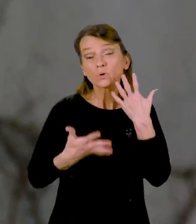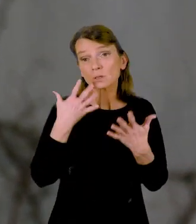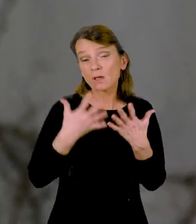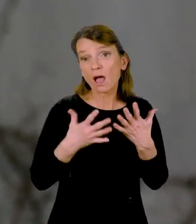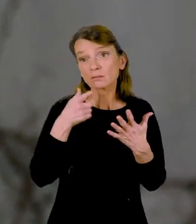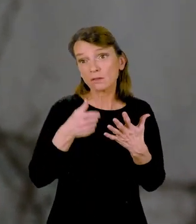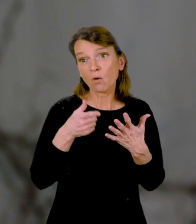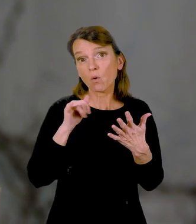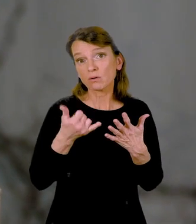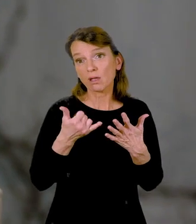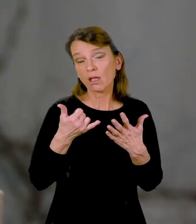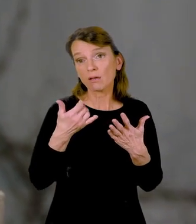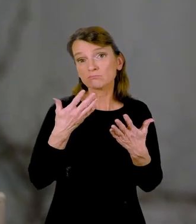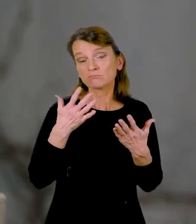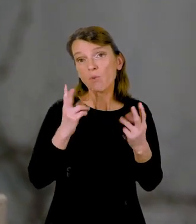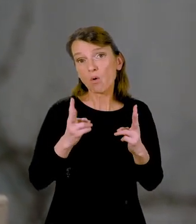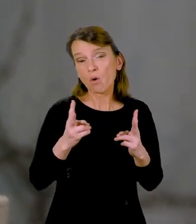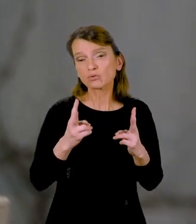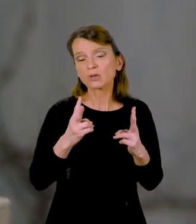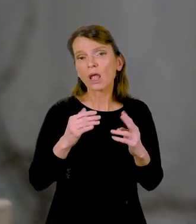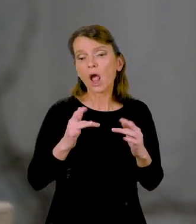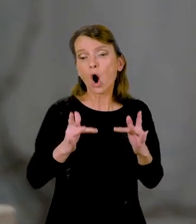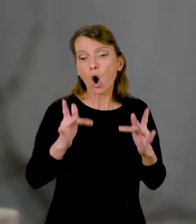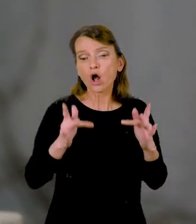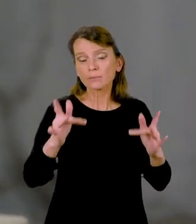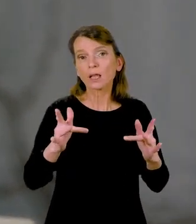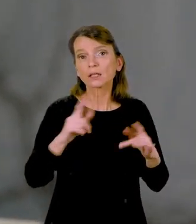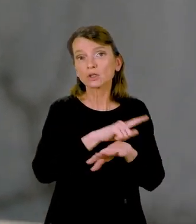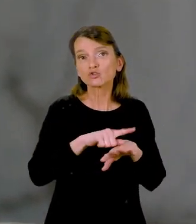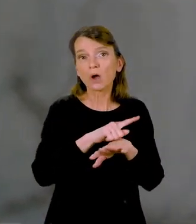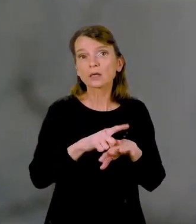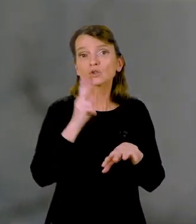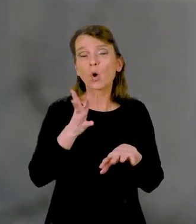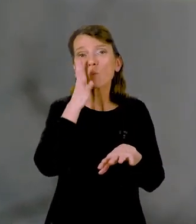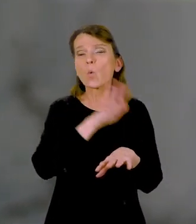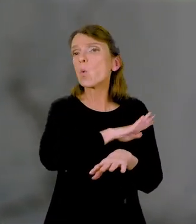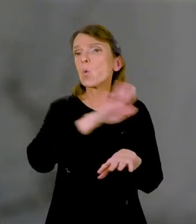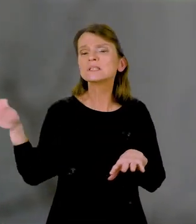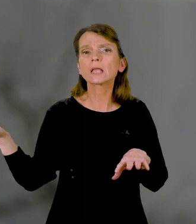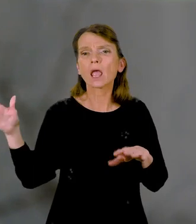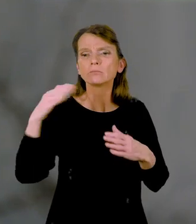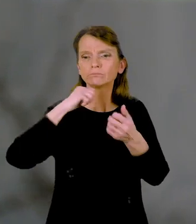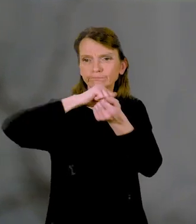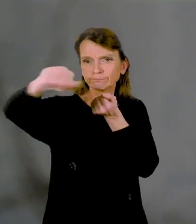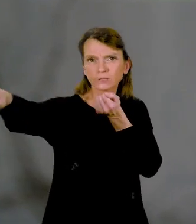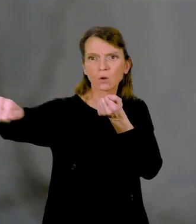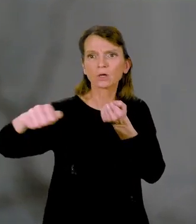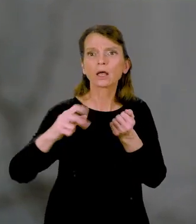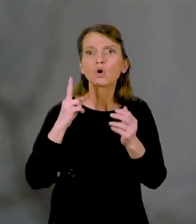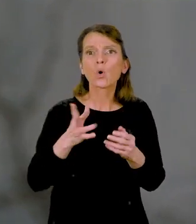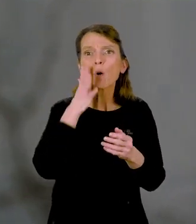Morda je tako mogoče odmikati čas, ko bo vse zravnano. Ko bo vse